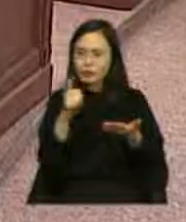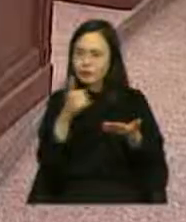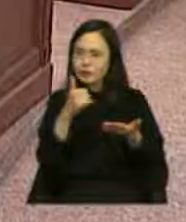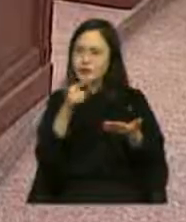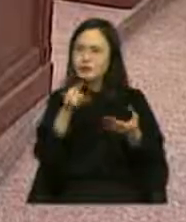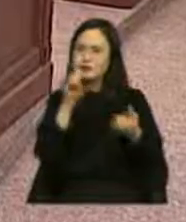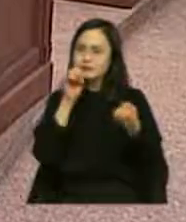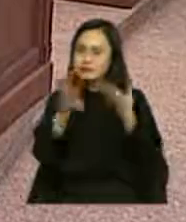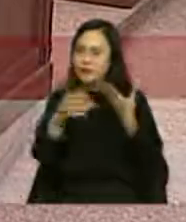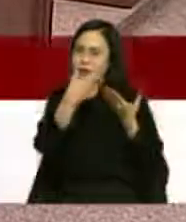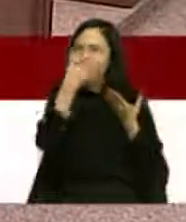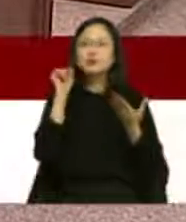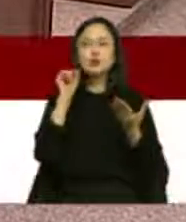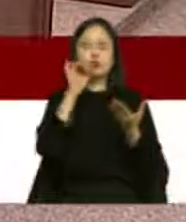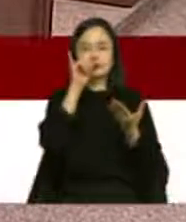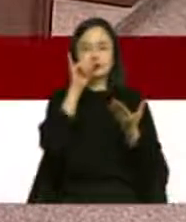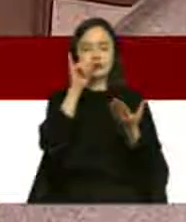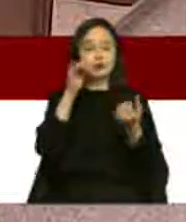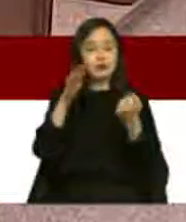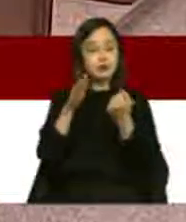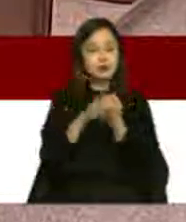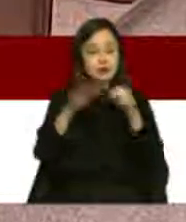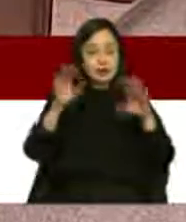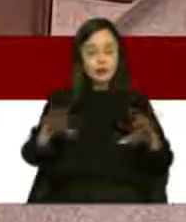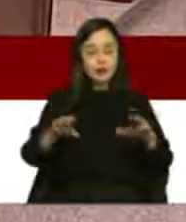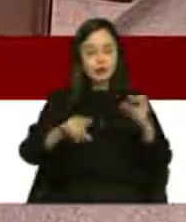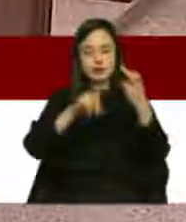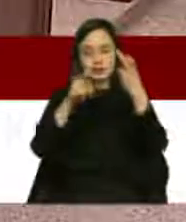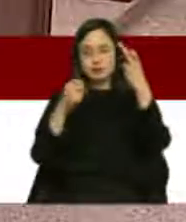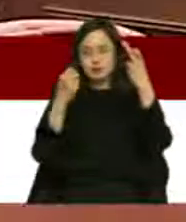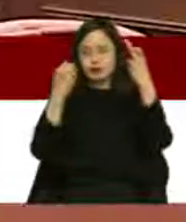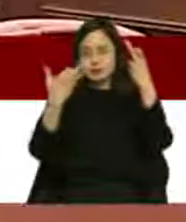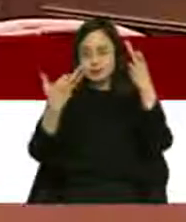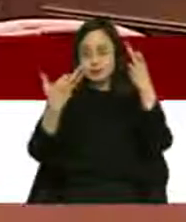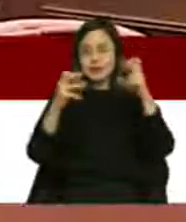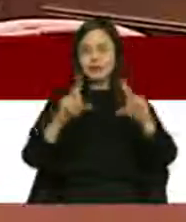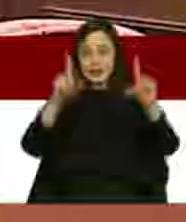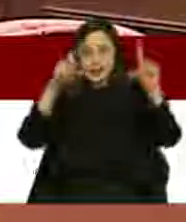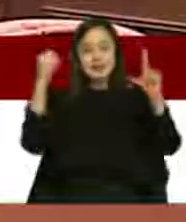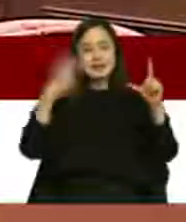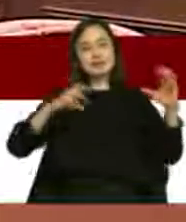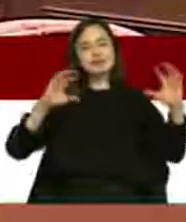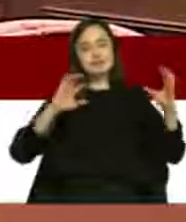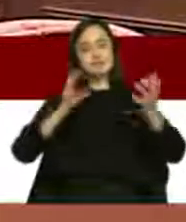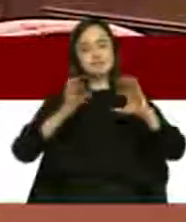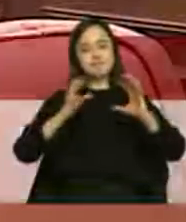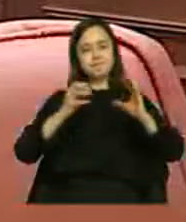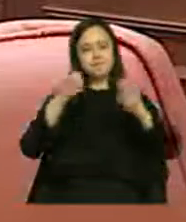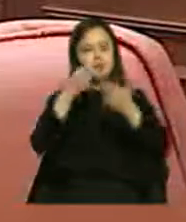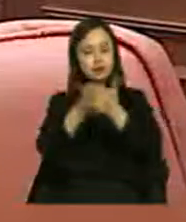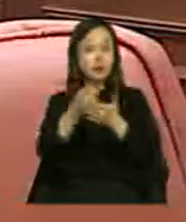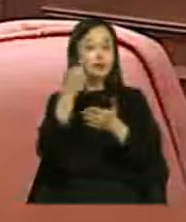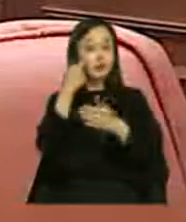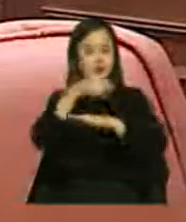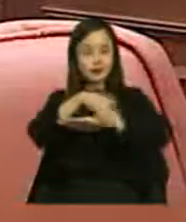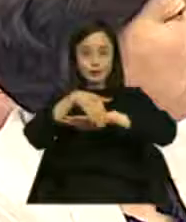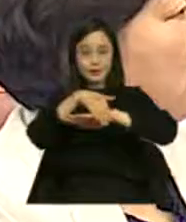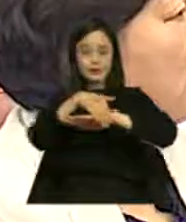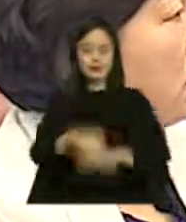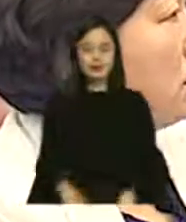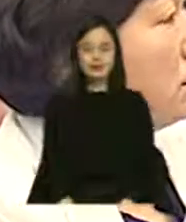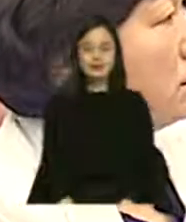못했습니다. 결국 심의위원회는 이달 18일 다시 회의를 열어 의정비를 재심의하기로 결정했습니다.